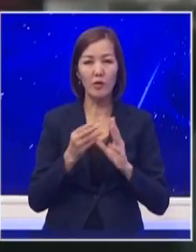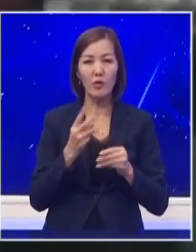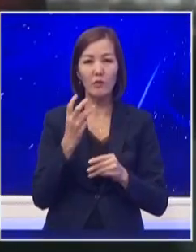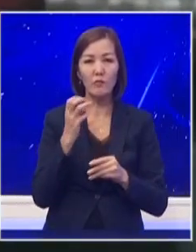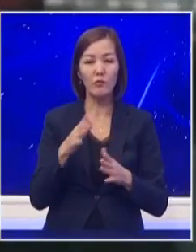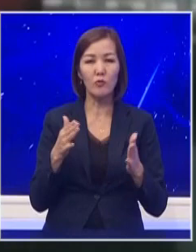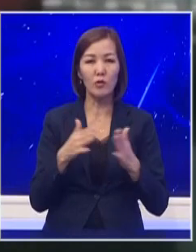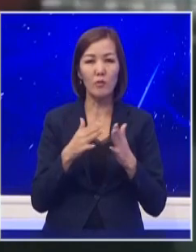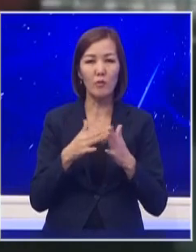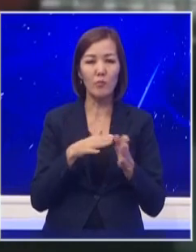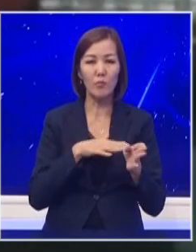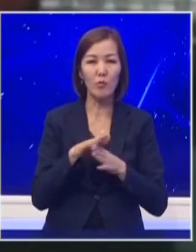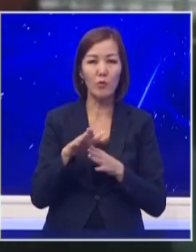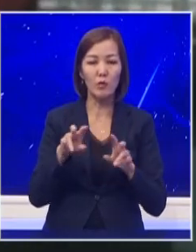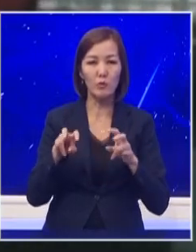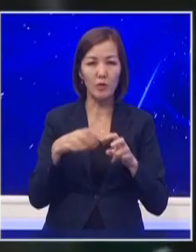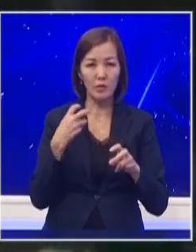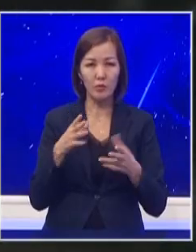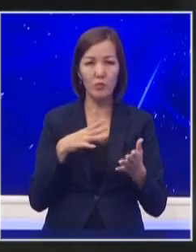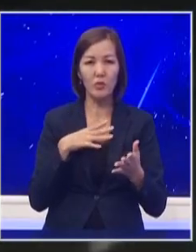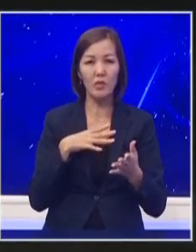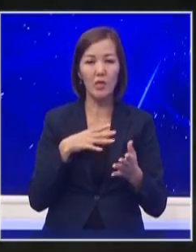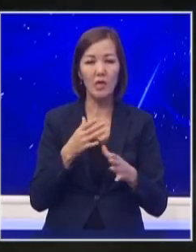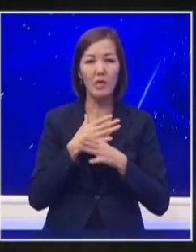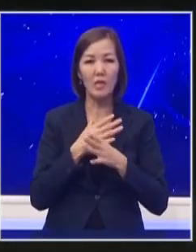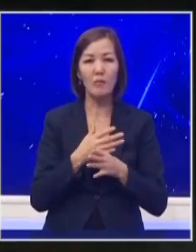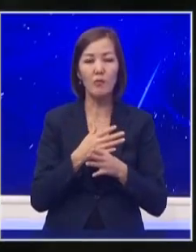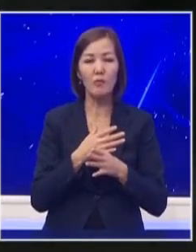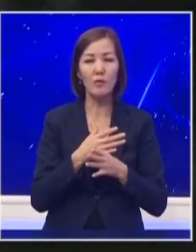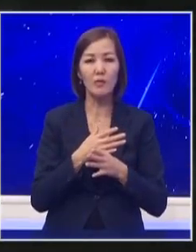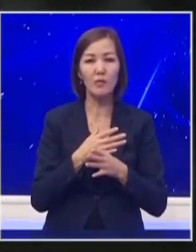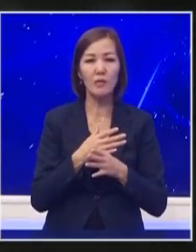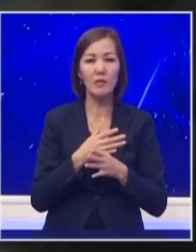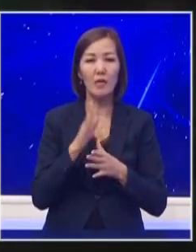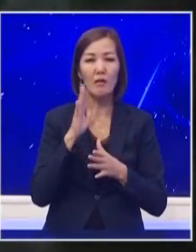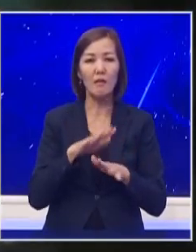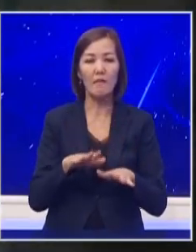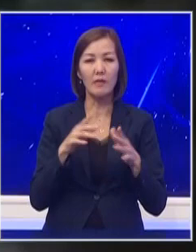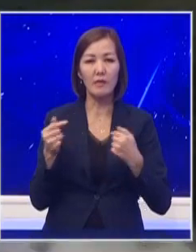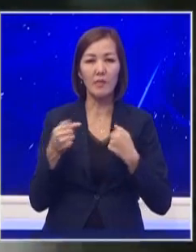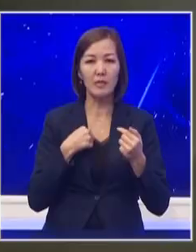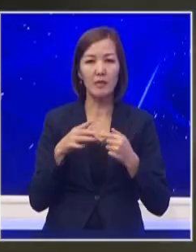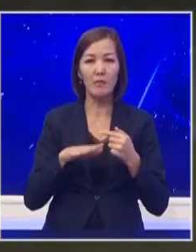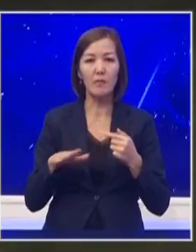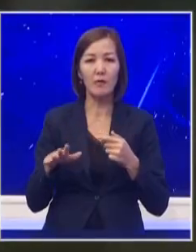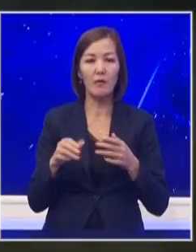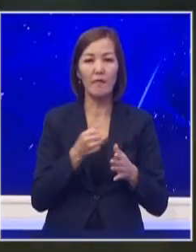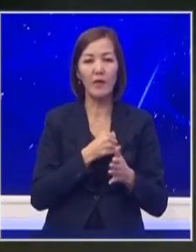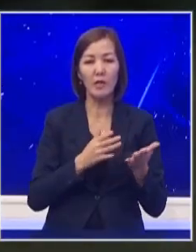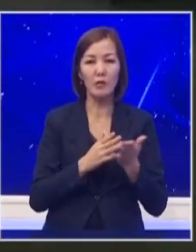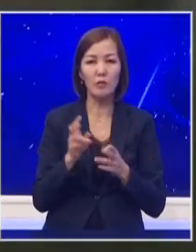порядка 200 домов были полностью разрушены стихией для помощи в ликвидации последствий наводнения пострадавшие регионы прибыли